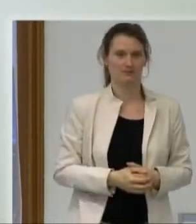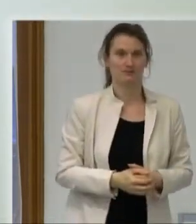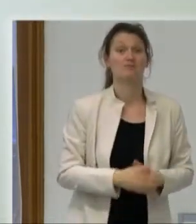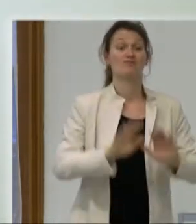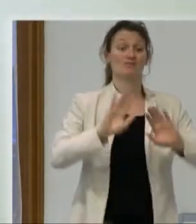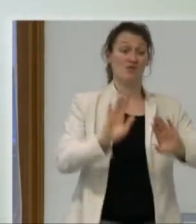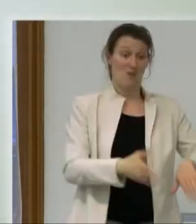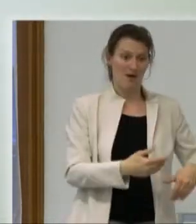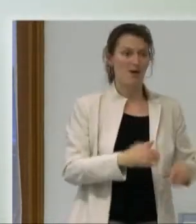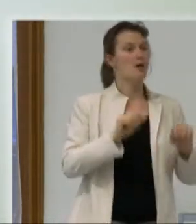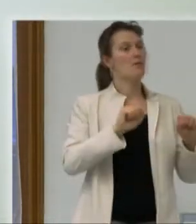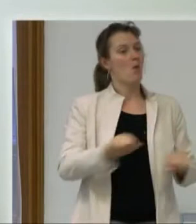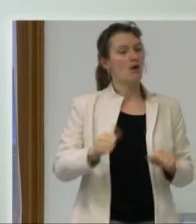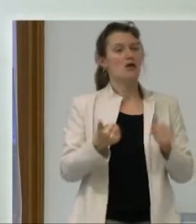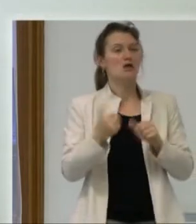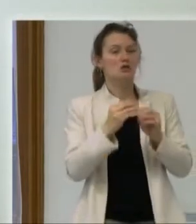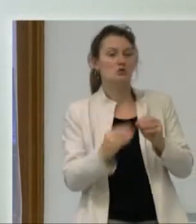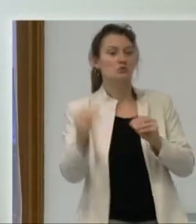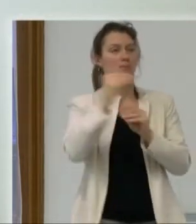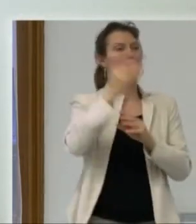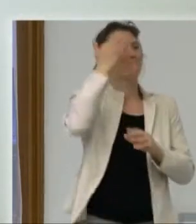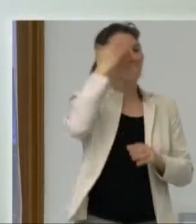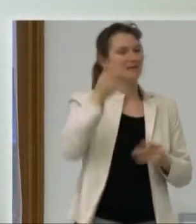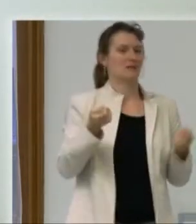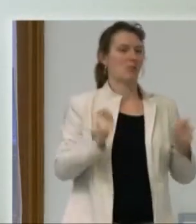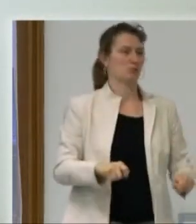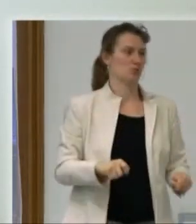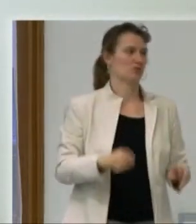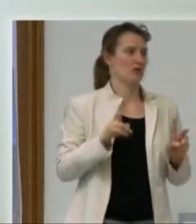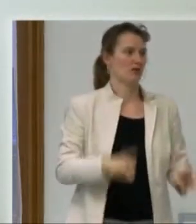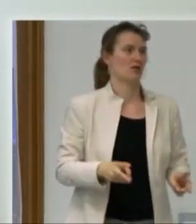Und anschließend wäre dann noch die Möglichkeit, einen Masterabschluss zu machen.